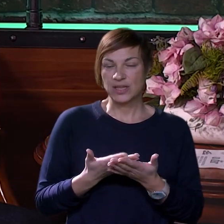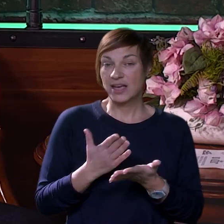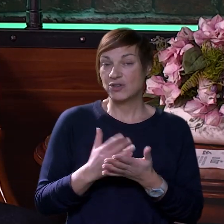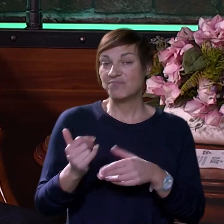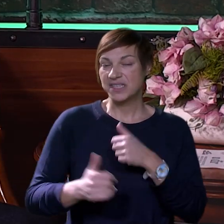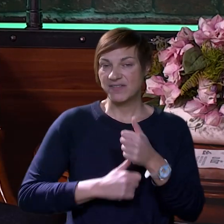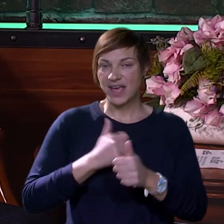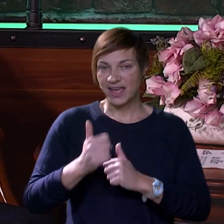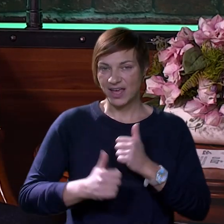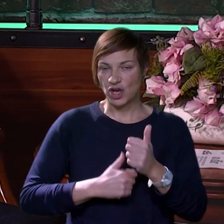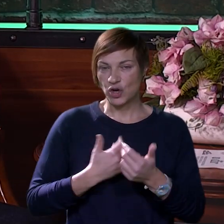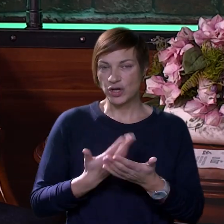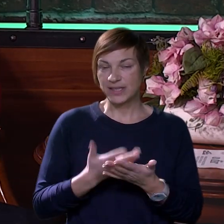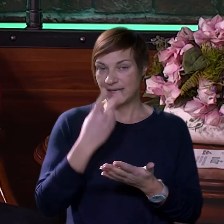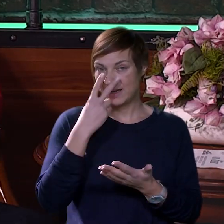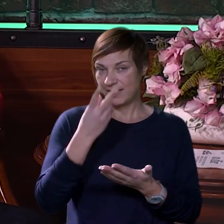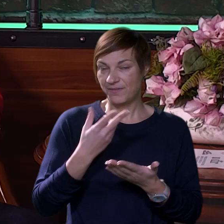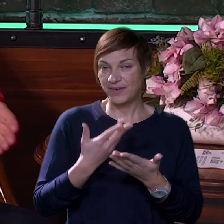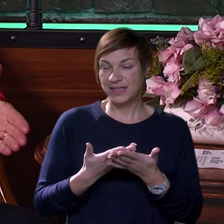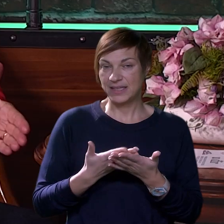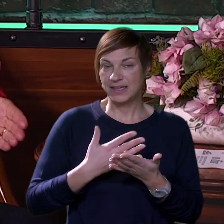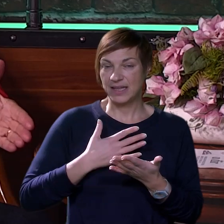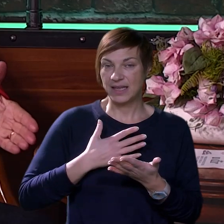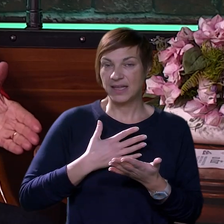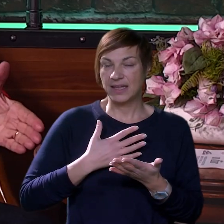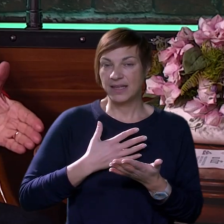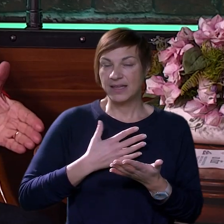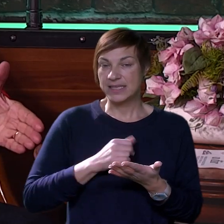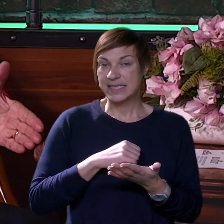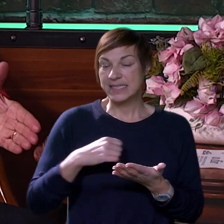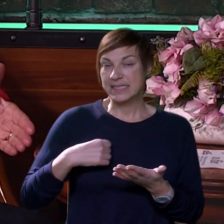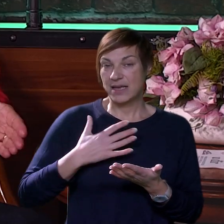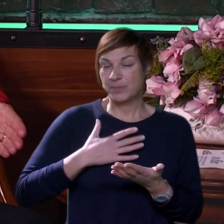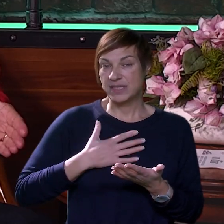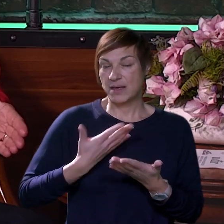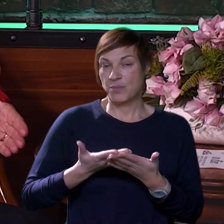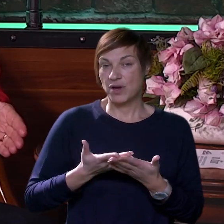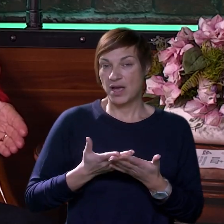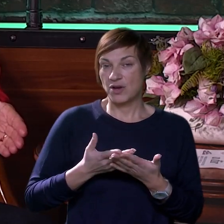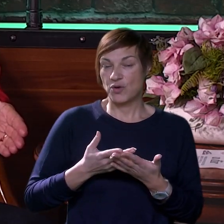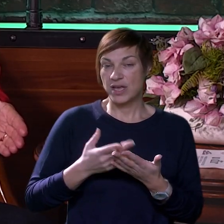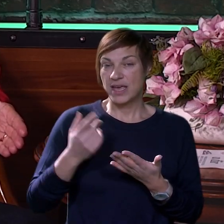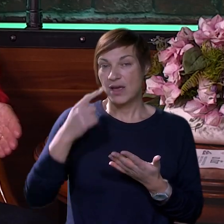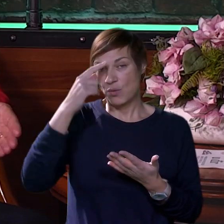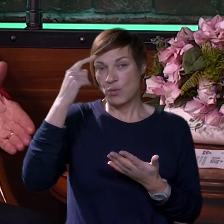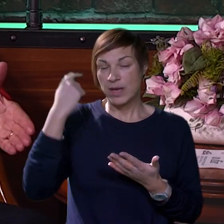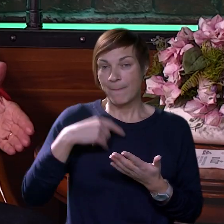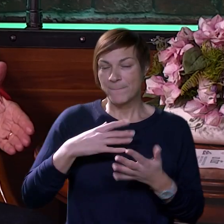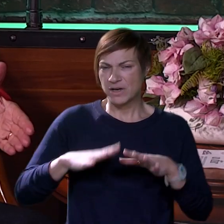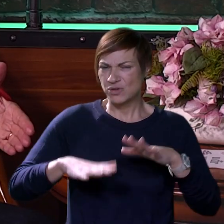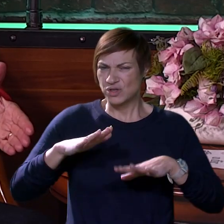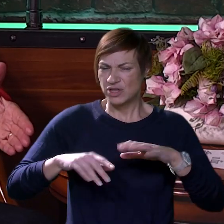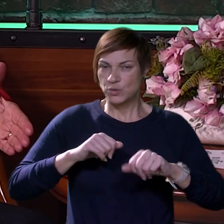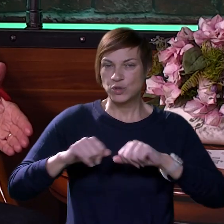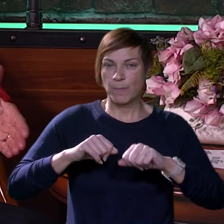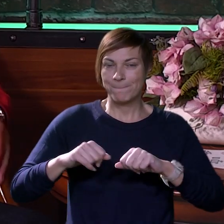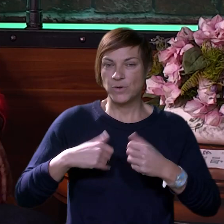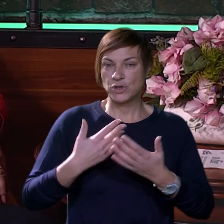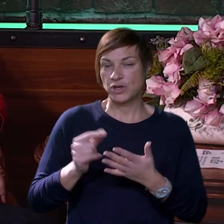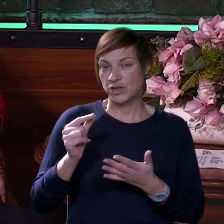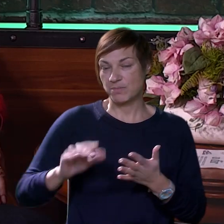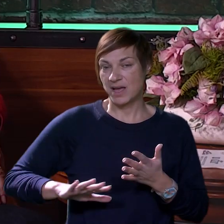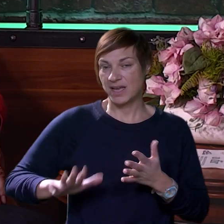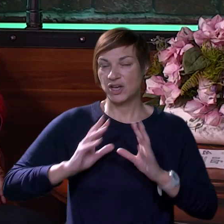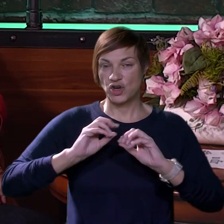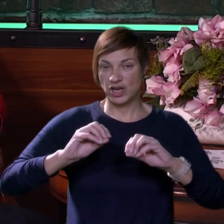tako iz godine u godinu, vidite kako mi sami znamo kako je to u Japanu ili nekim drugim zemljama koji su na trusnom području. Oni